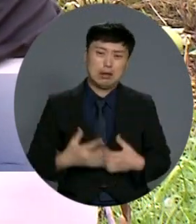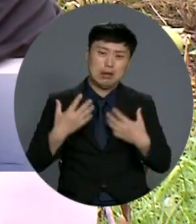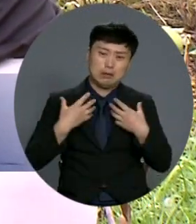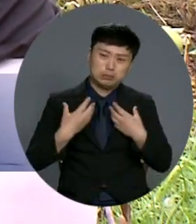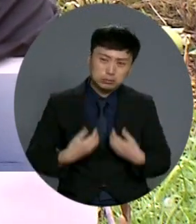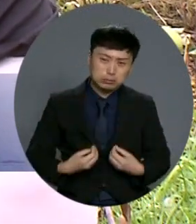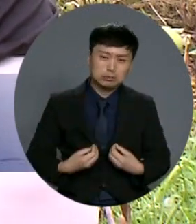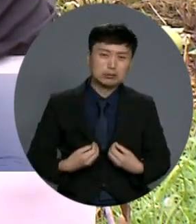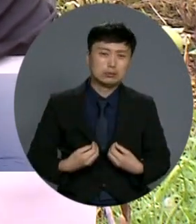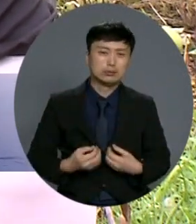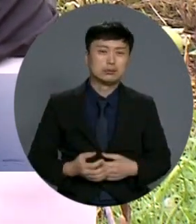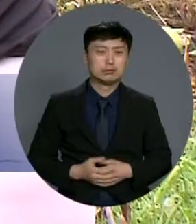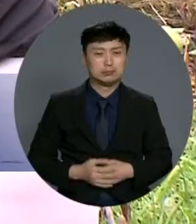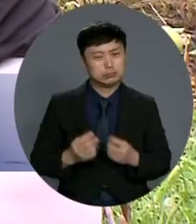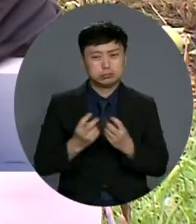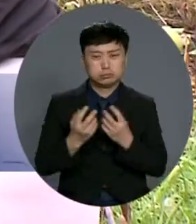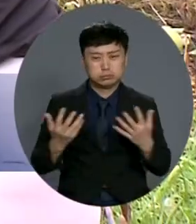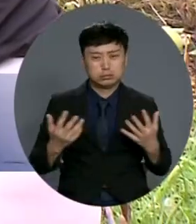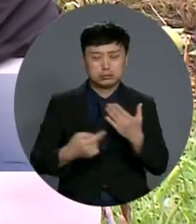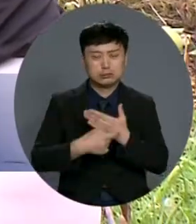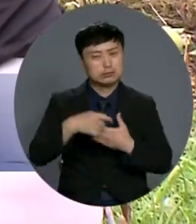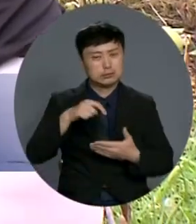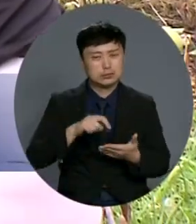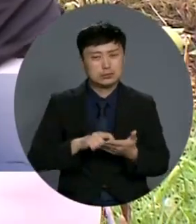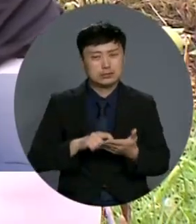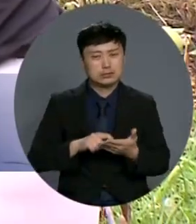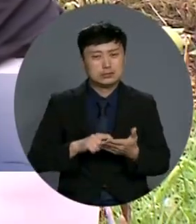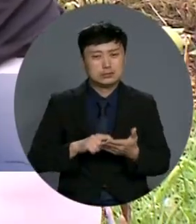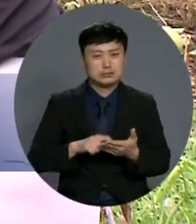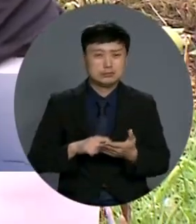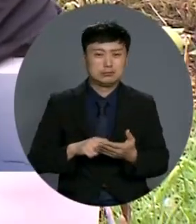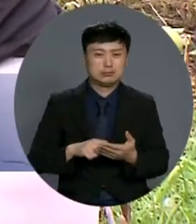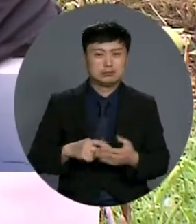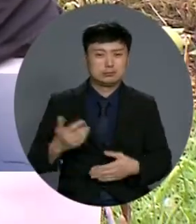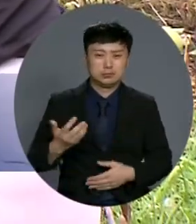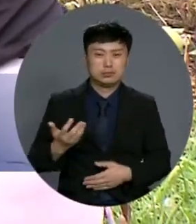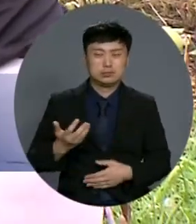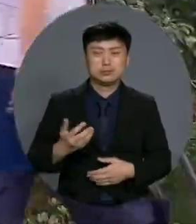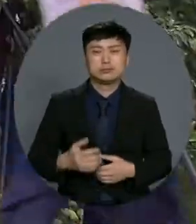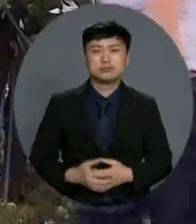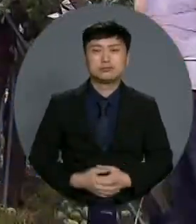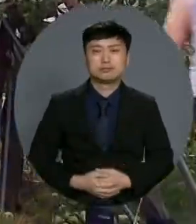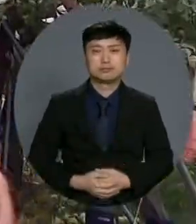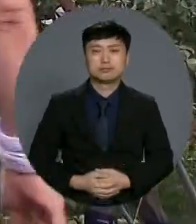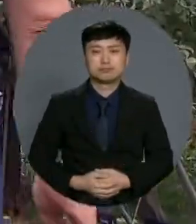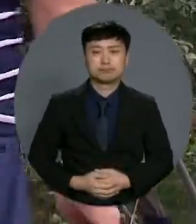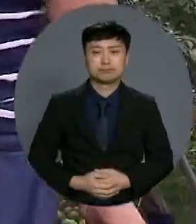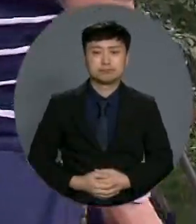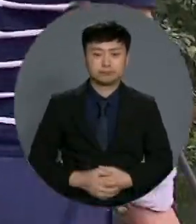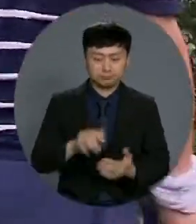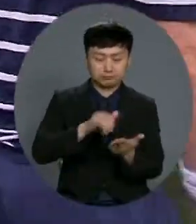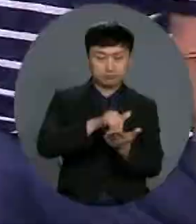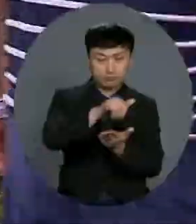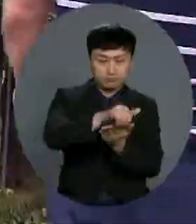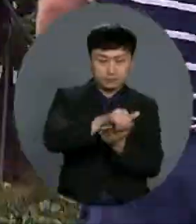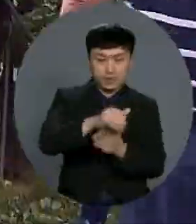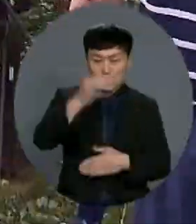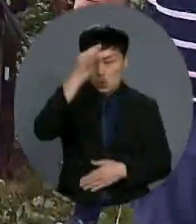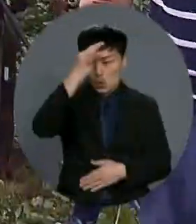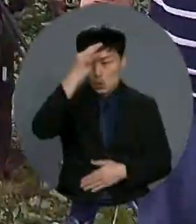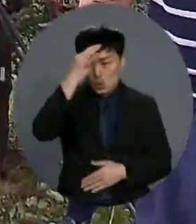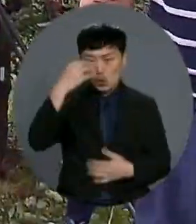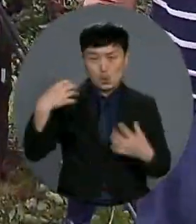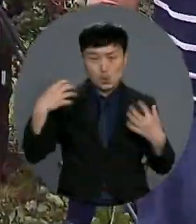그냥 뭐 어떻게 할 수 있는 게 없으니까 많이 좀 가슴 아픕니다. 문경시와 농업기술원